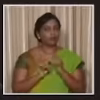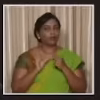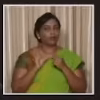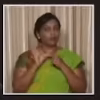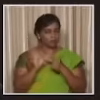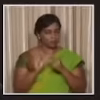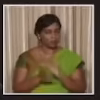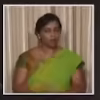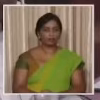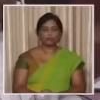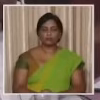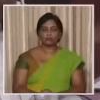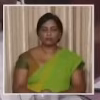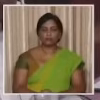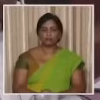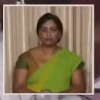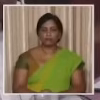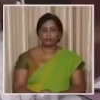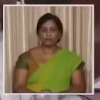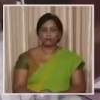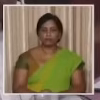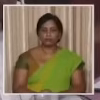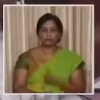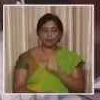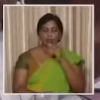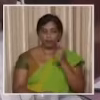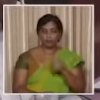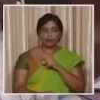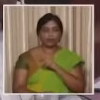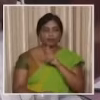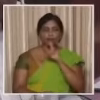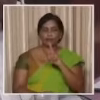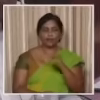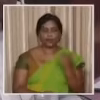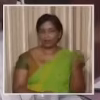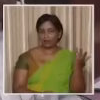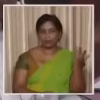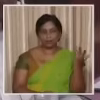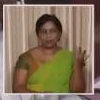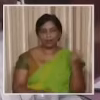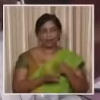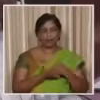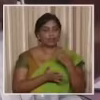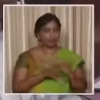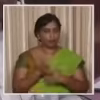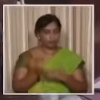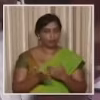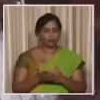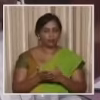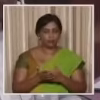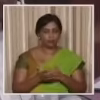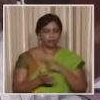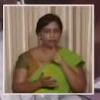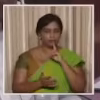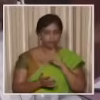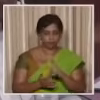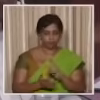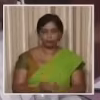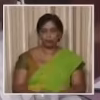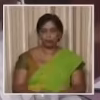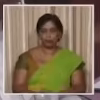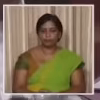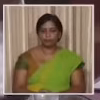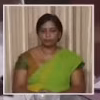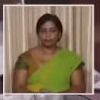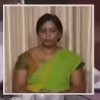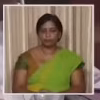දෙන්න ඕන. ඉතුමා වැදගත් දෙයක් කියුවේ නැහැ. ඒ වාර්තාවේ මම ඔබතුමාට කියවන්නම්. පුද ලයිට්